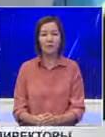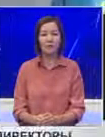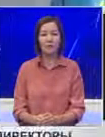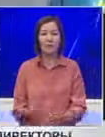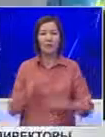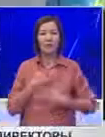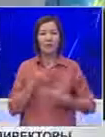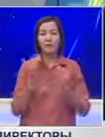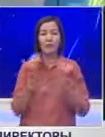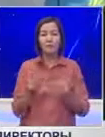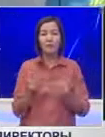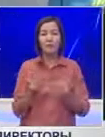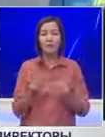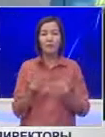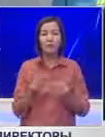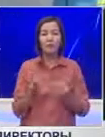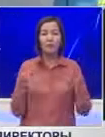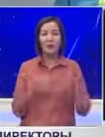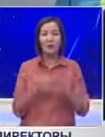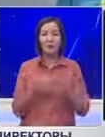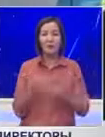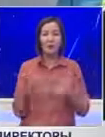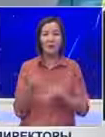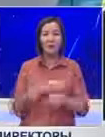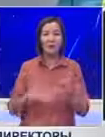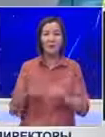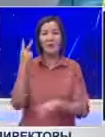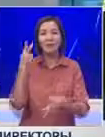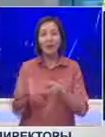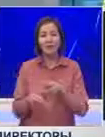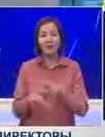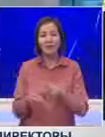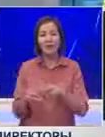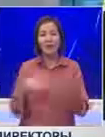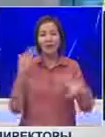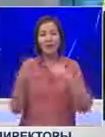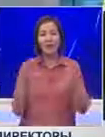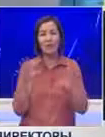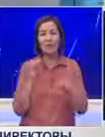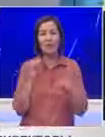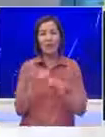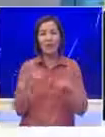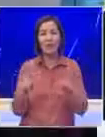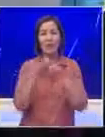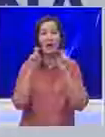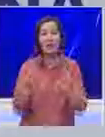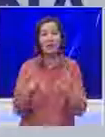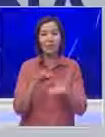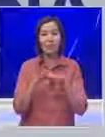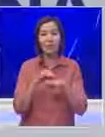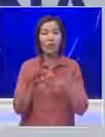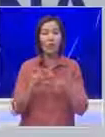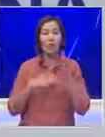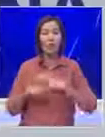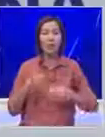Біз бүгінгі күні Power China корпорациясының бірінші жобасының аяқталуымен жел электр станциясының іске қосылуын өткізгенімізге